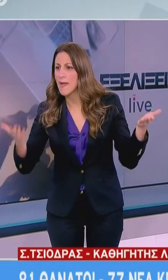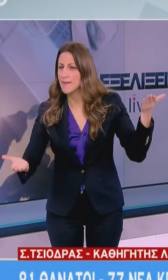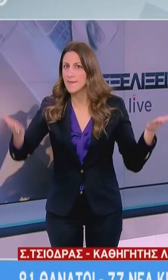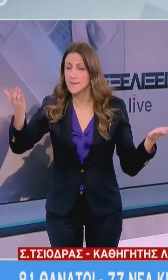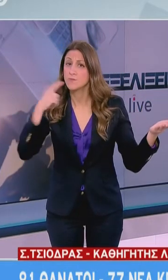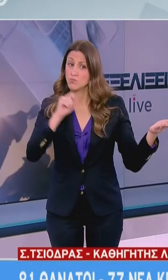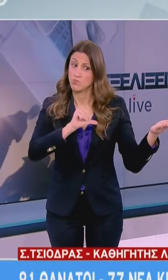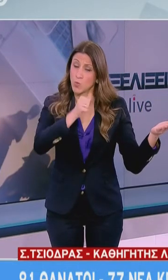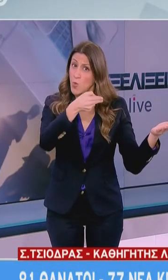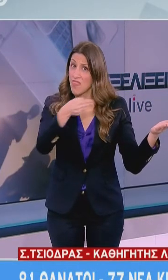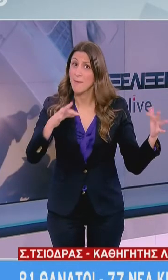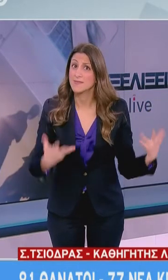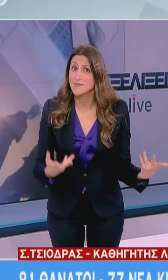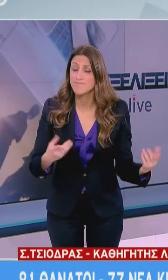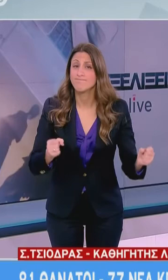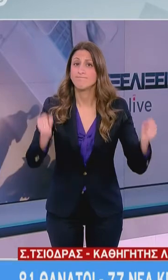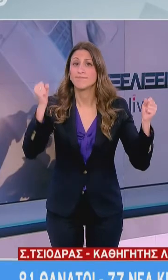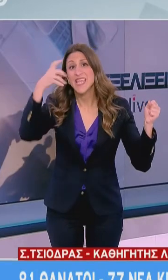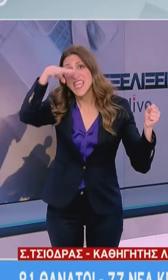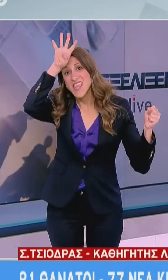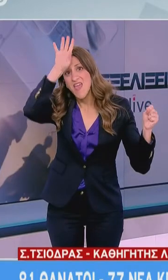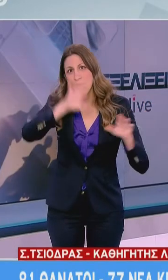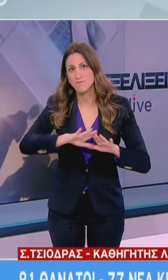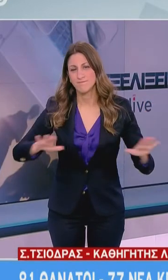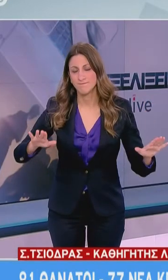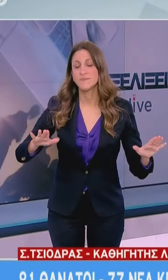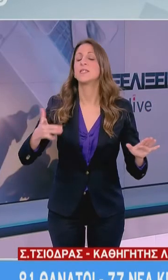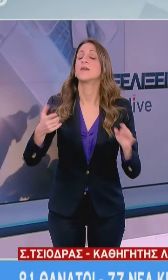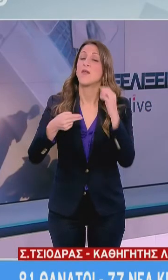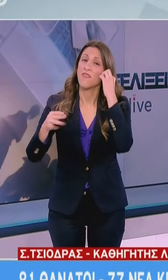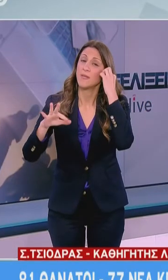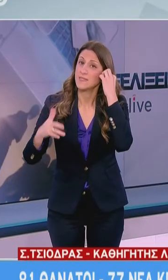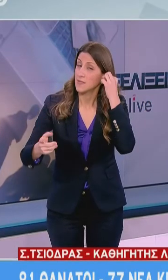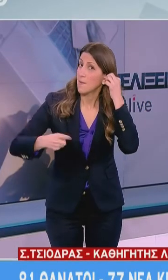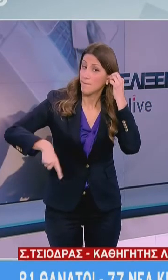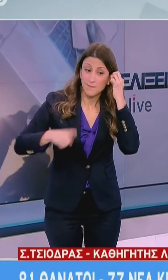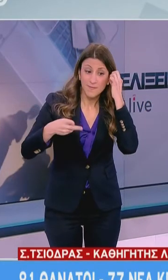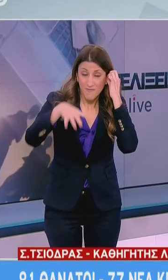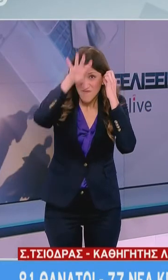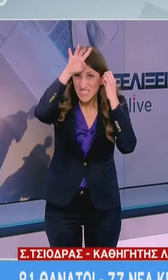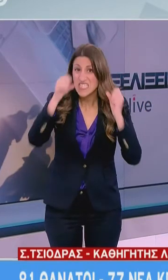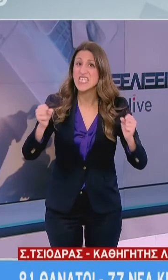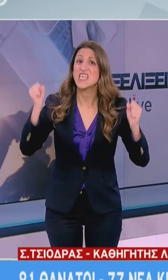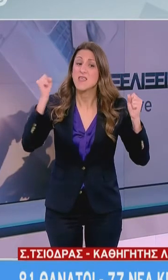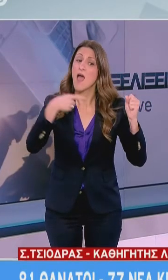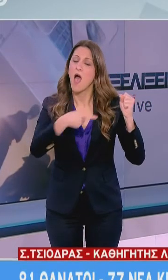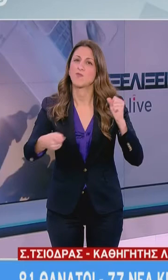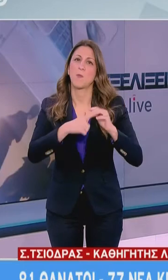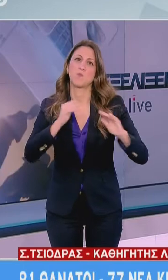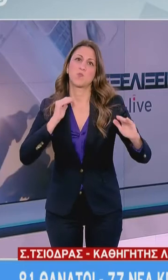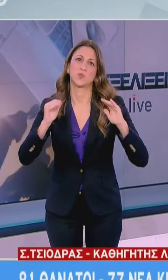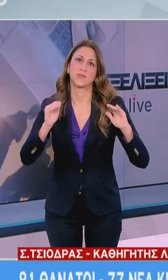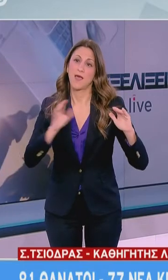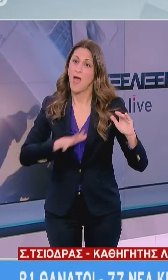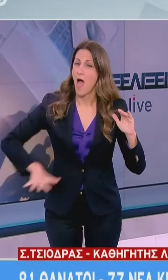πιο σημαντικό είναι ότι ο σχεδιασμός των δράσεων έχει ως καθοριστικό παράγοντα τη διαφύλαξη της υγείας και των υπηρεσιών υγείας για τον